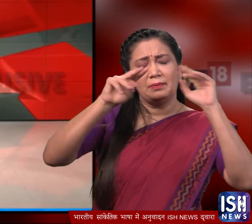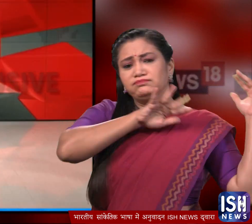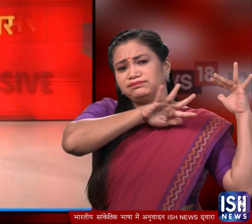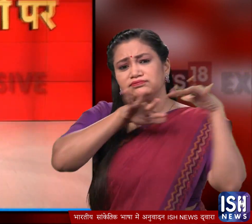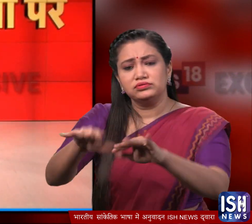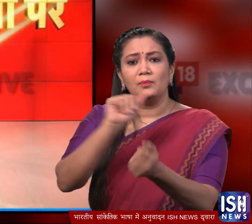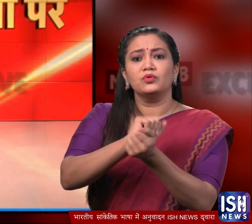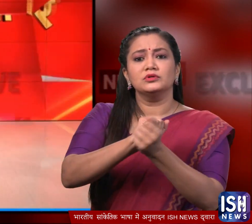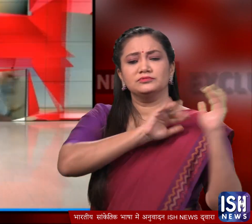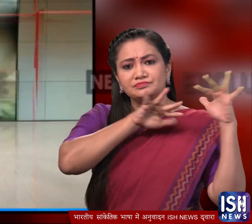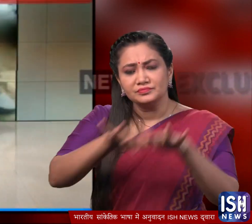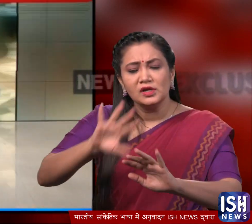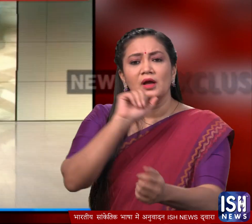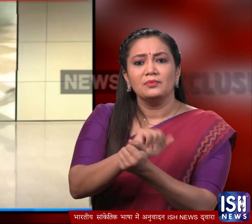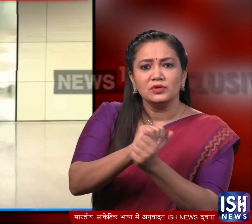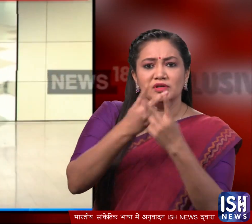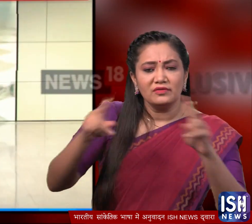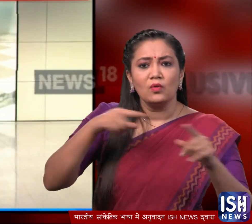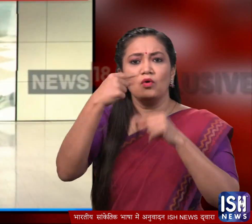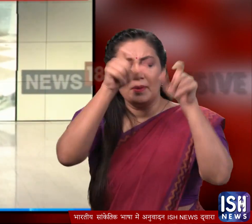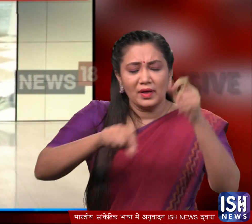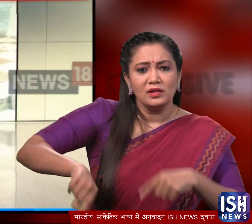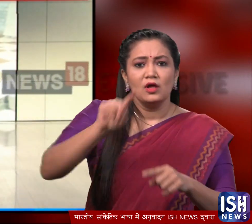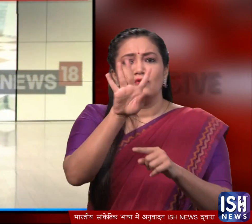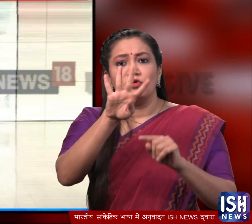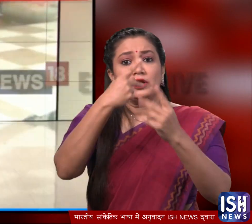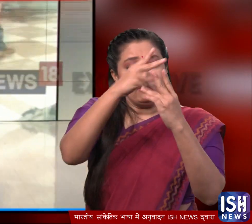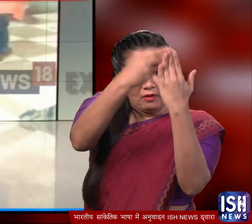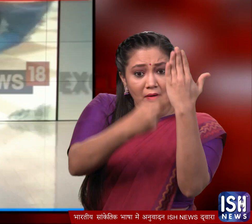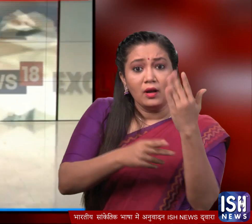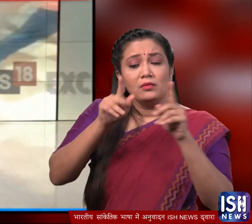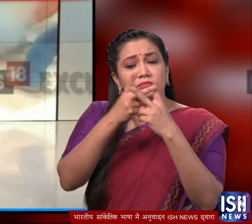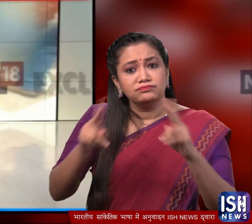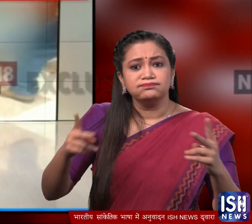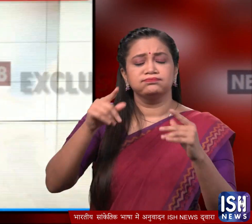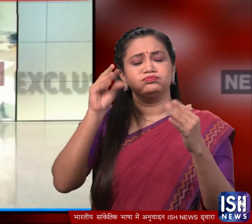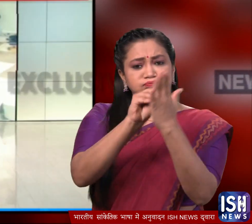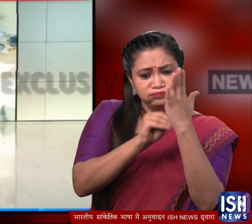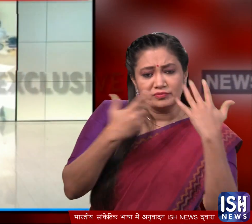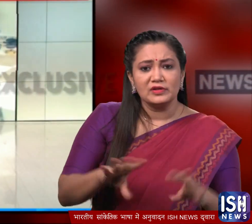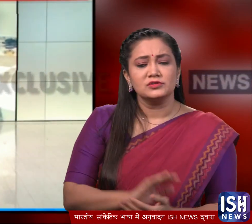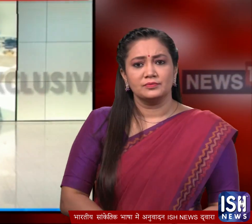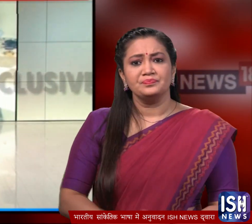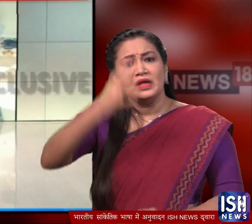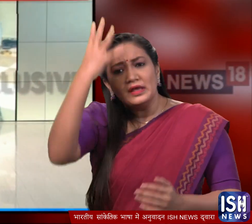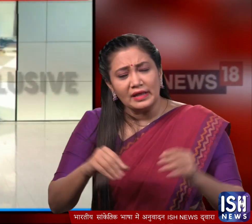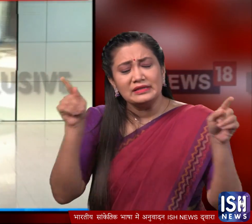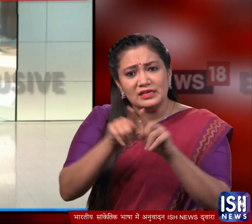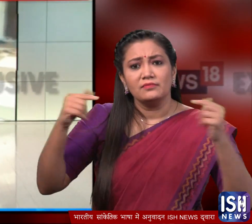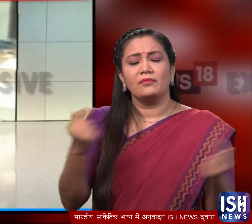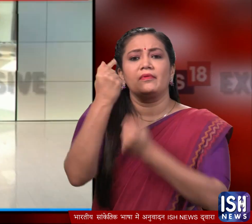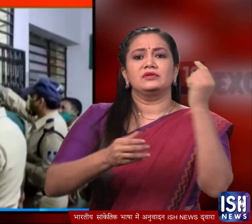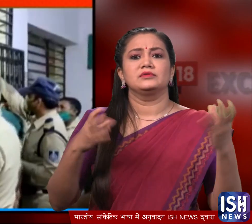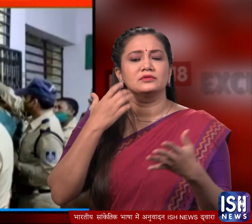बवाल करने लगे, जिसके बाद पुलिस ने मारपीट के आरोपियों के खिलाफ 14 धाराओं में एफआईआर दर्ज की। इससे पहले रात में ही इस मामले पर हो हल्ला शुरू